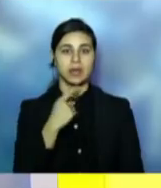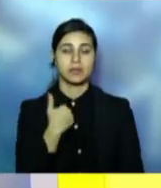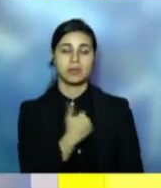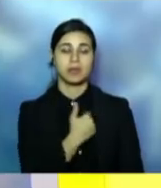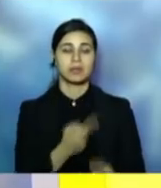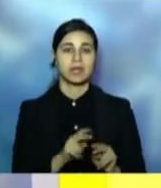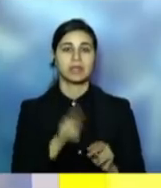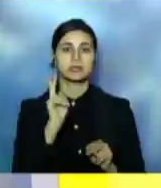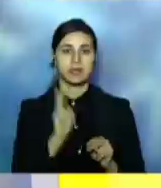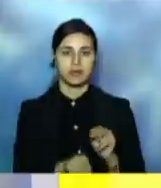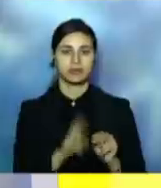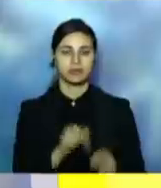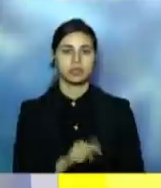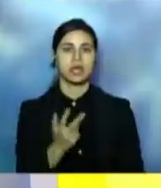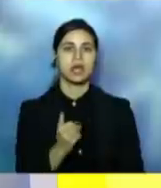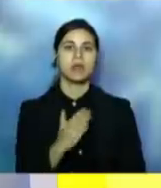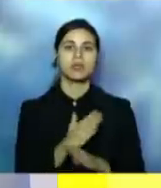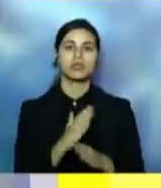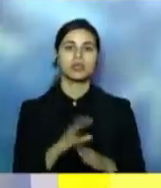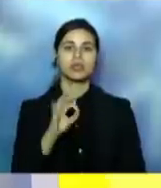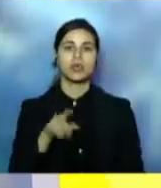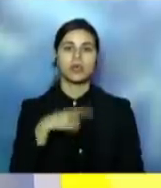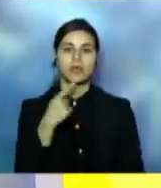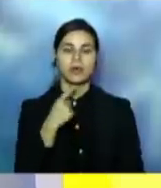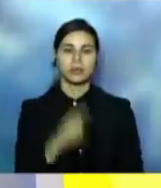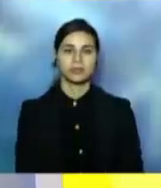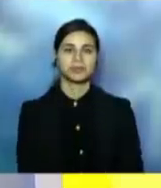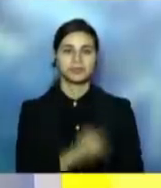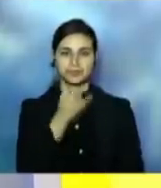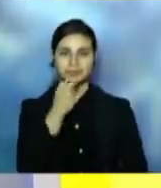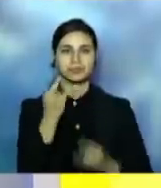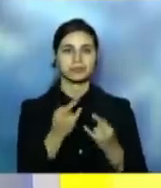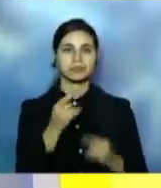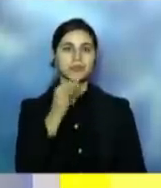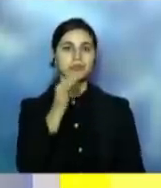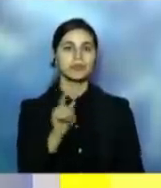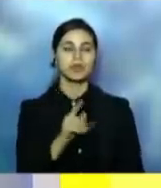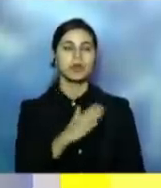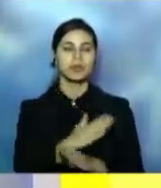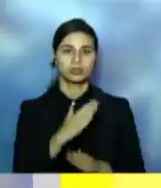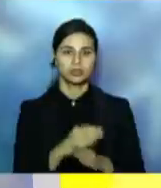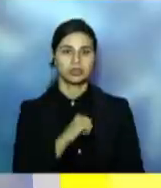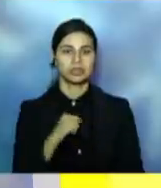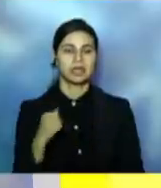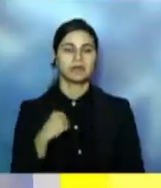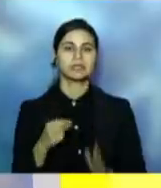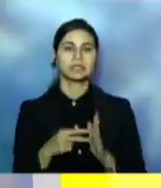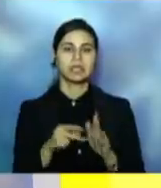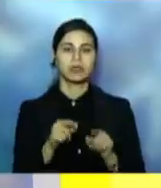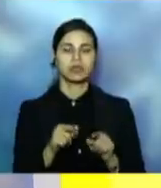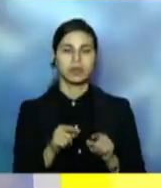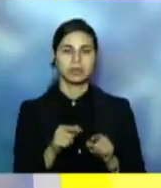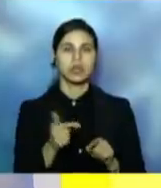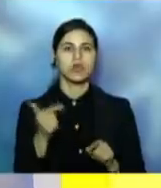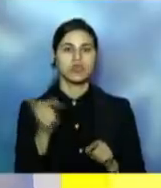მინდა ეს დავასრულო და რა კი პურზე ვსაუბრობთ, მაყურებელს ვუთხრათ რომ პური თავისი ღირებულებით, გარდა